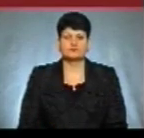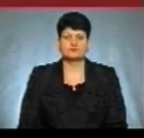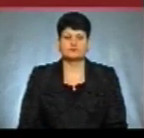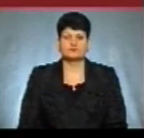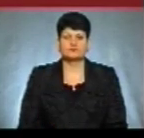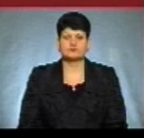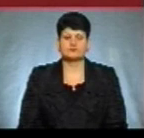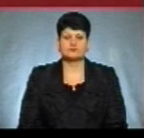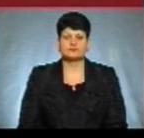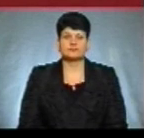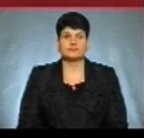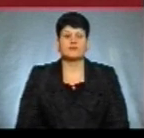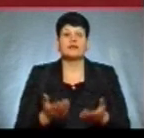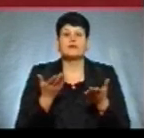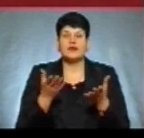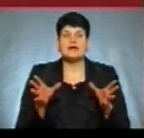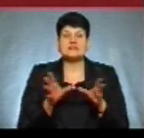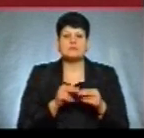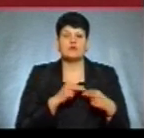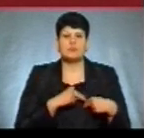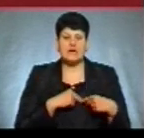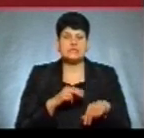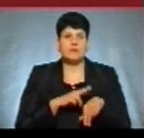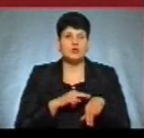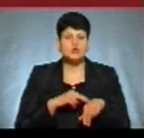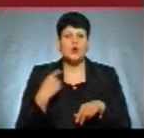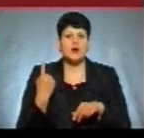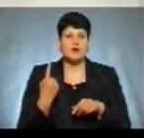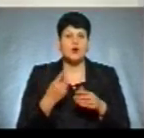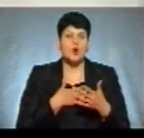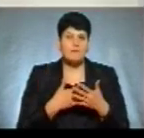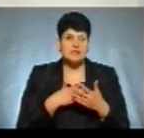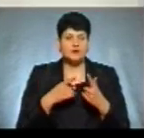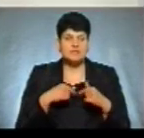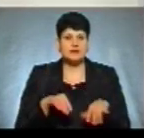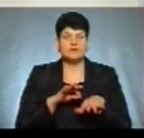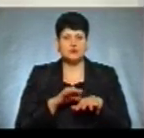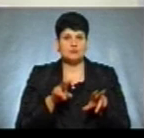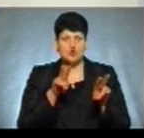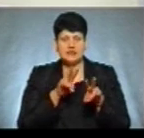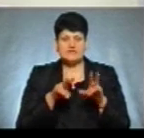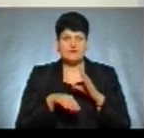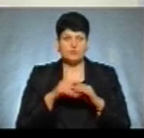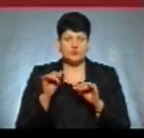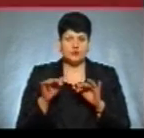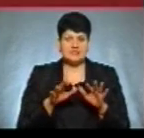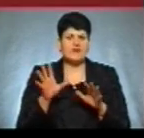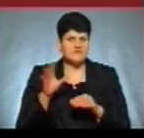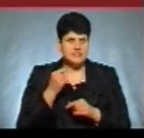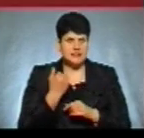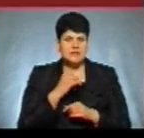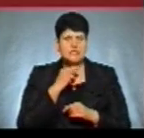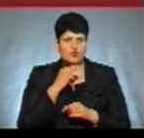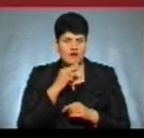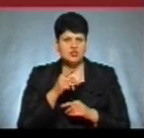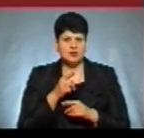Пане Олександре, яка співпраця поліції з громадськими організаціями, які ведуть спостереження за виборчим процесом, чи на всі їхні зауваження ви